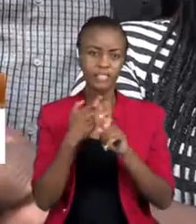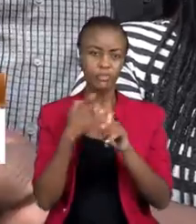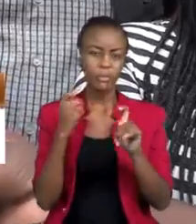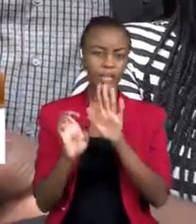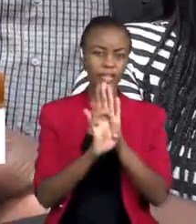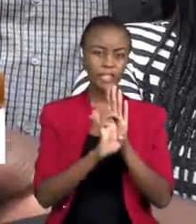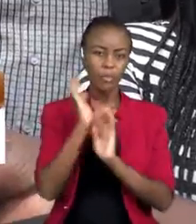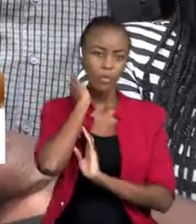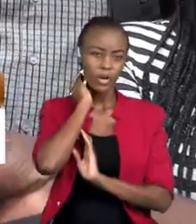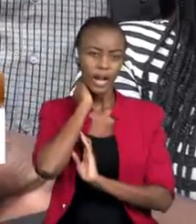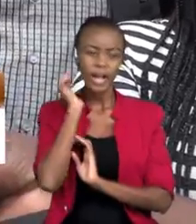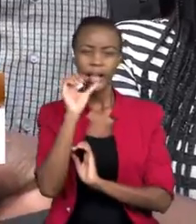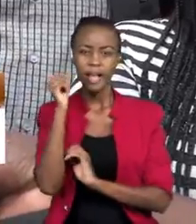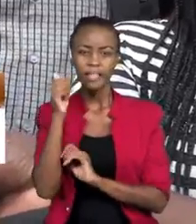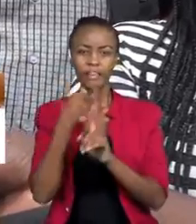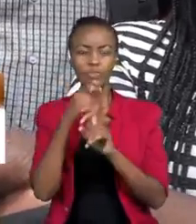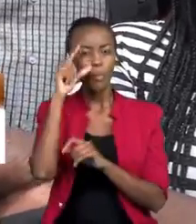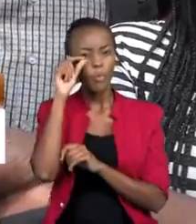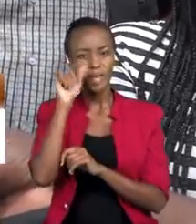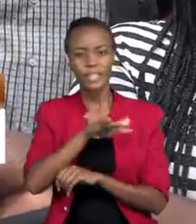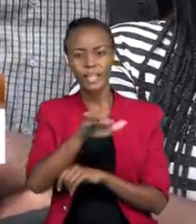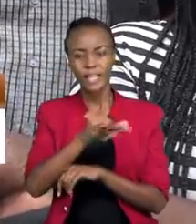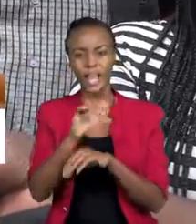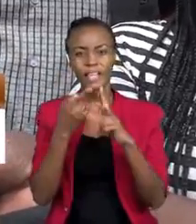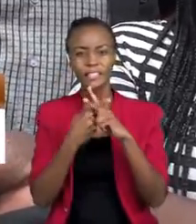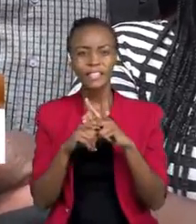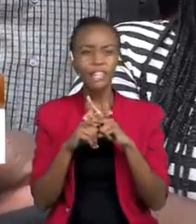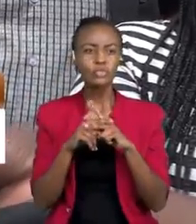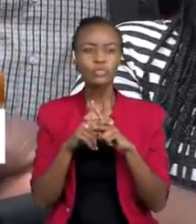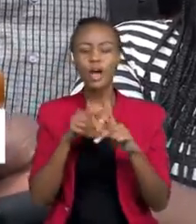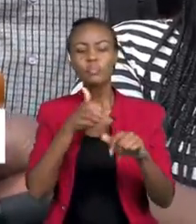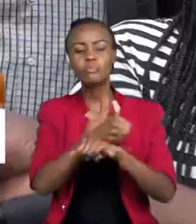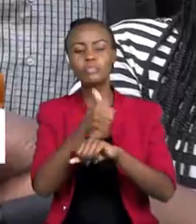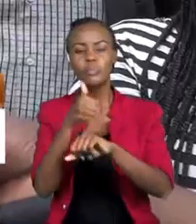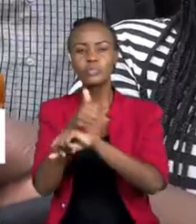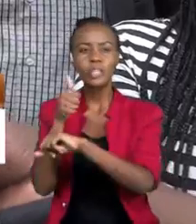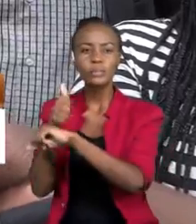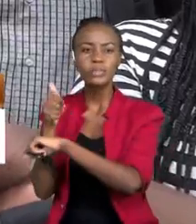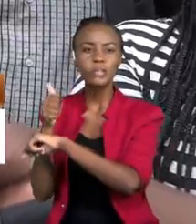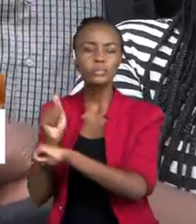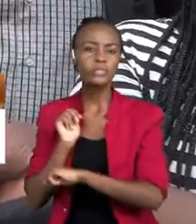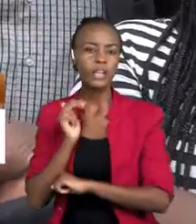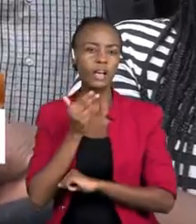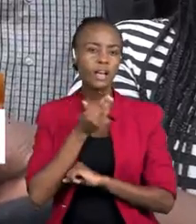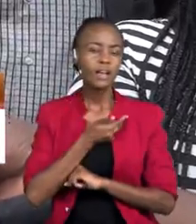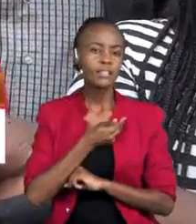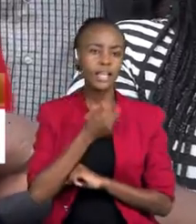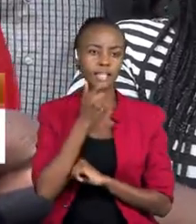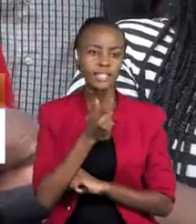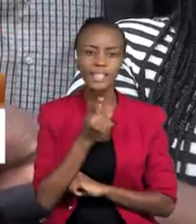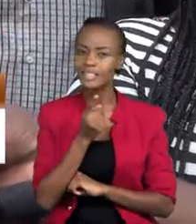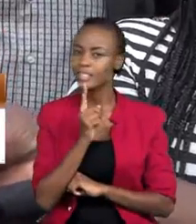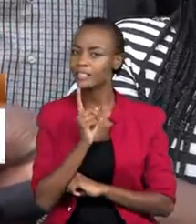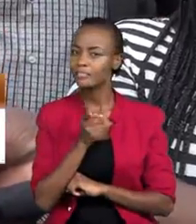wengine wanatoka kutoka Pwani, wanaanza kututusi hapa eti unajua mtu ambaye ana shida